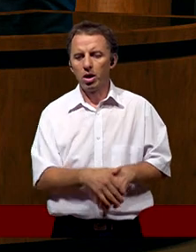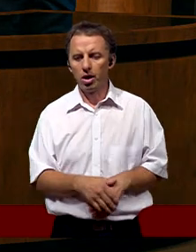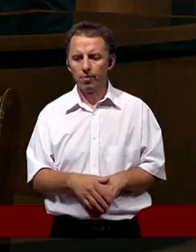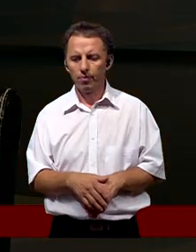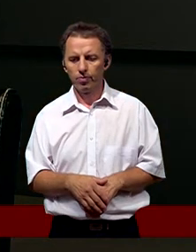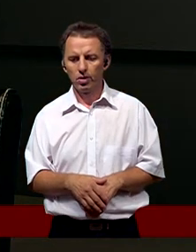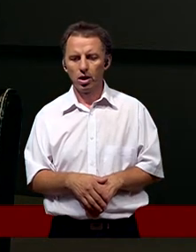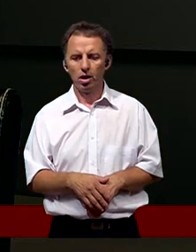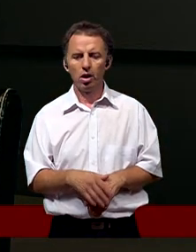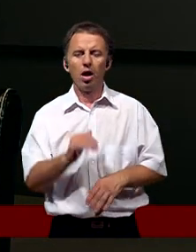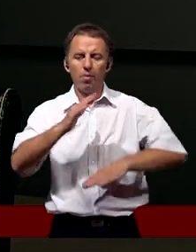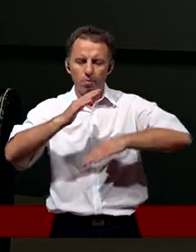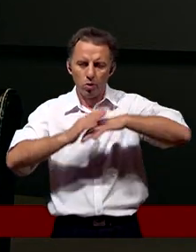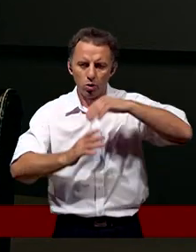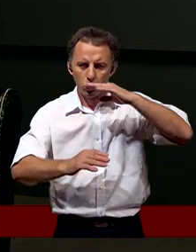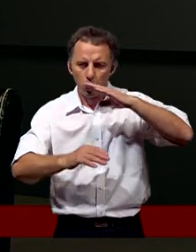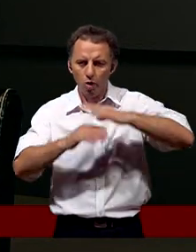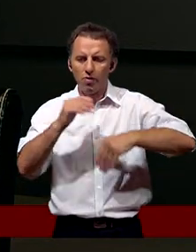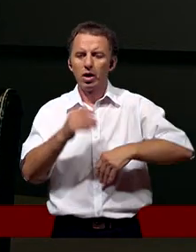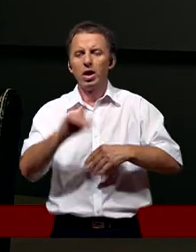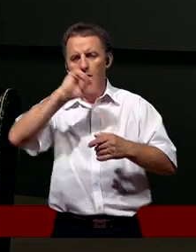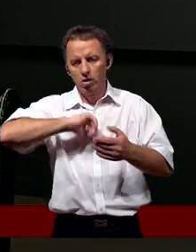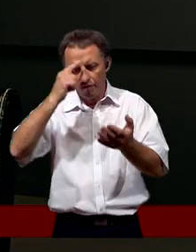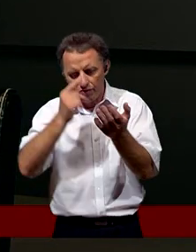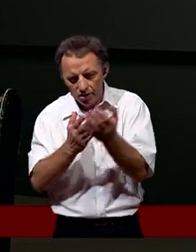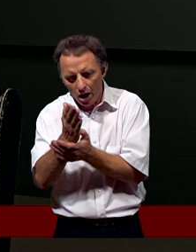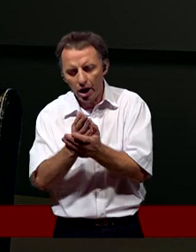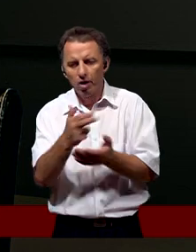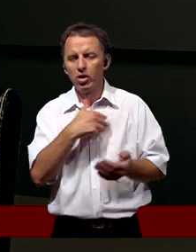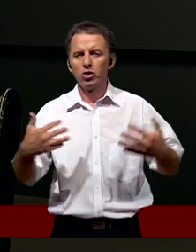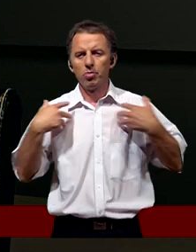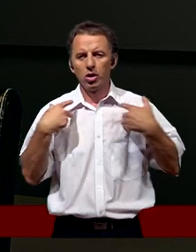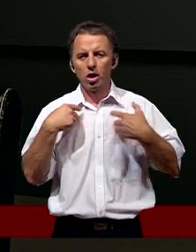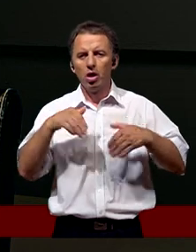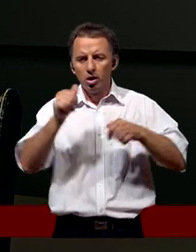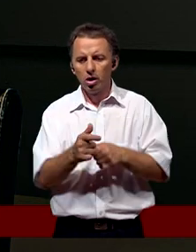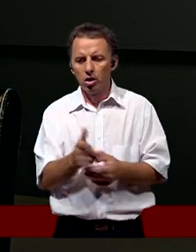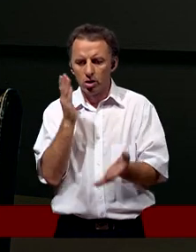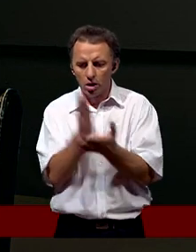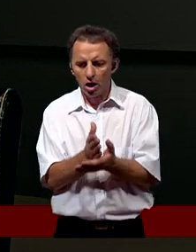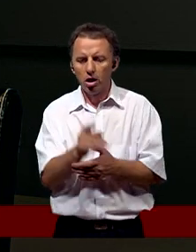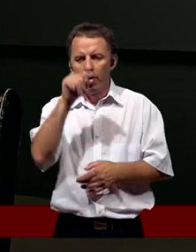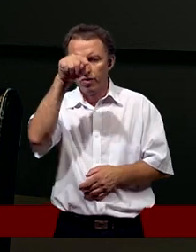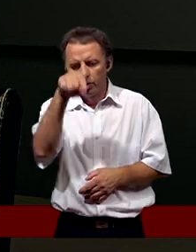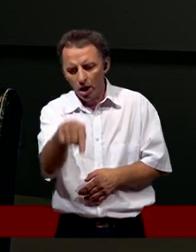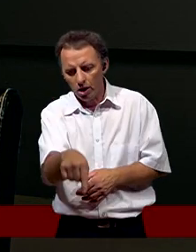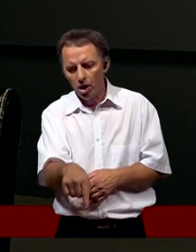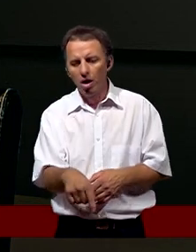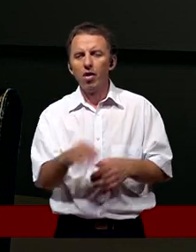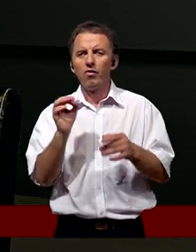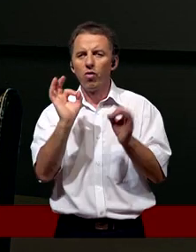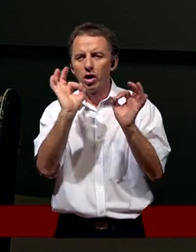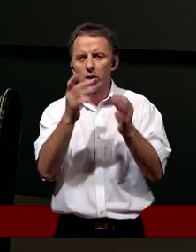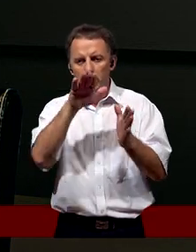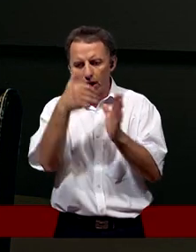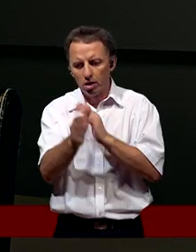Budowanie wiary w naszym życiu może być możliwe tylko wtedy, kiedy właściwie patrzymy